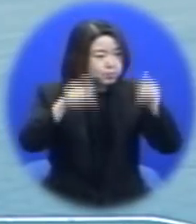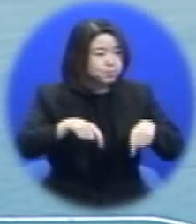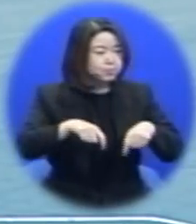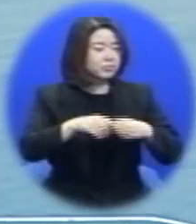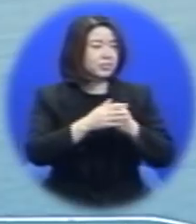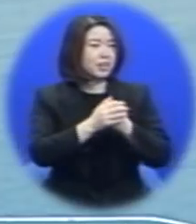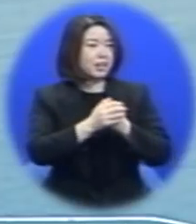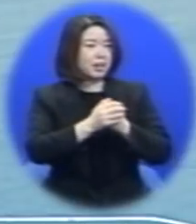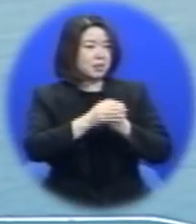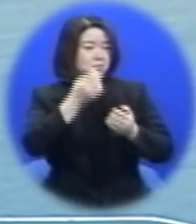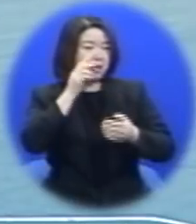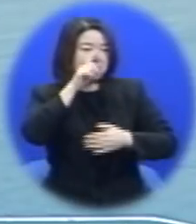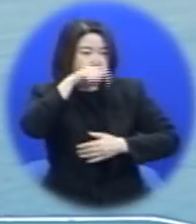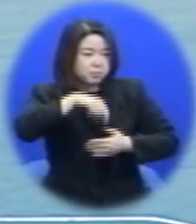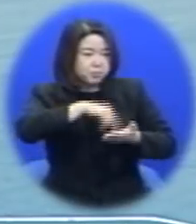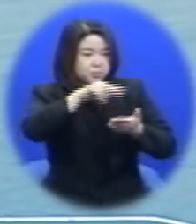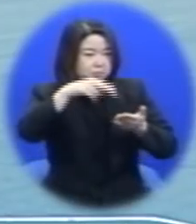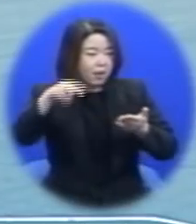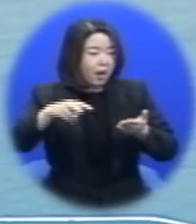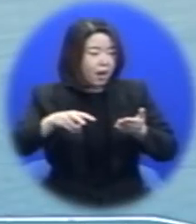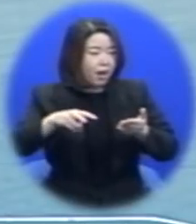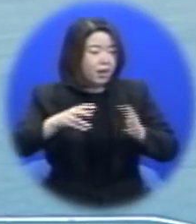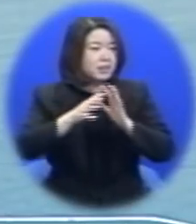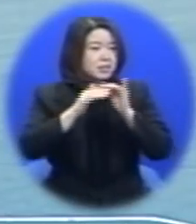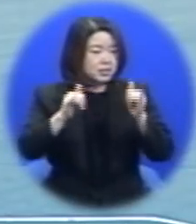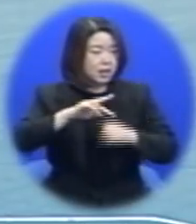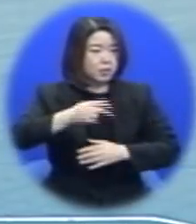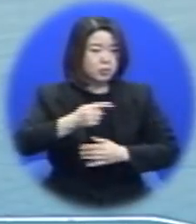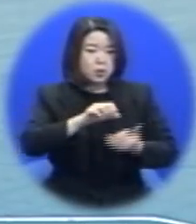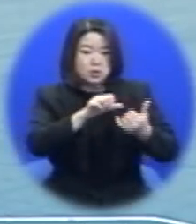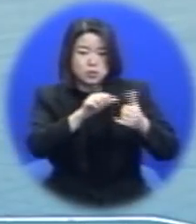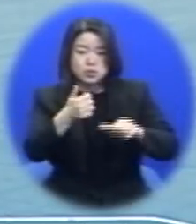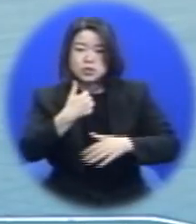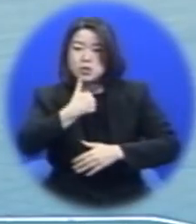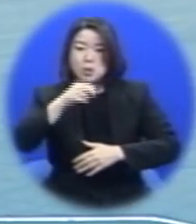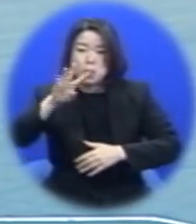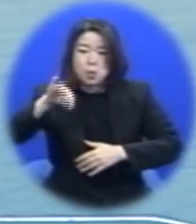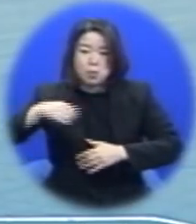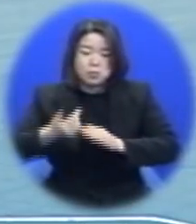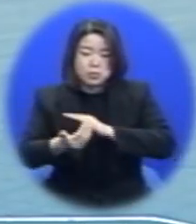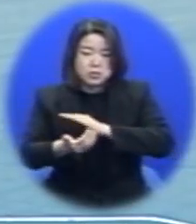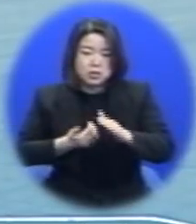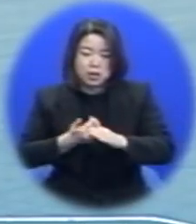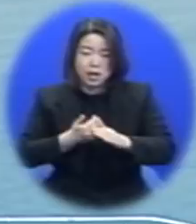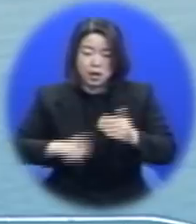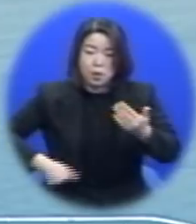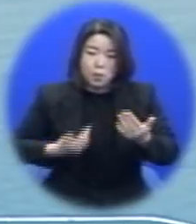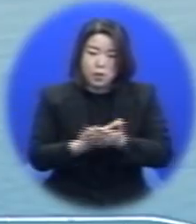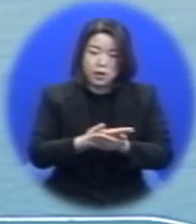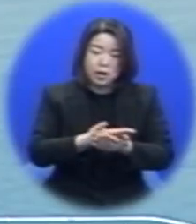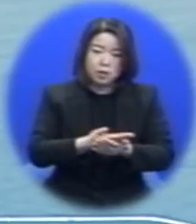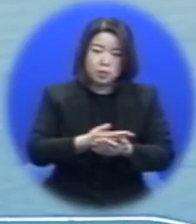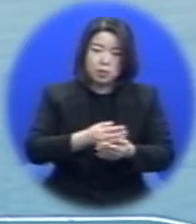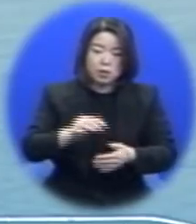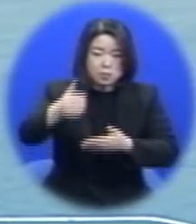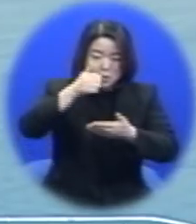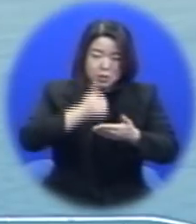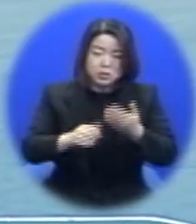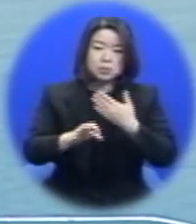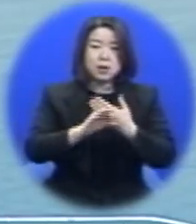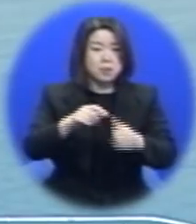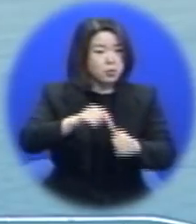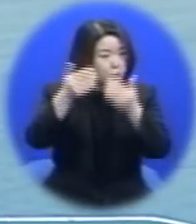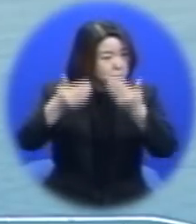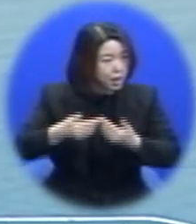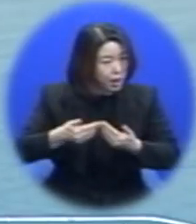부도덕한 짓만 저지른 사람도 죽기 5분 전에 회개하고 예수만 믿으면 그냥 구원 받는다는 거야? 정말 착하게